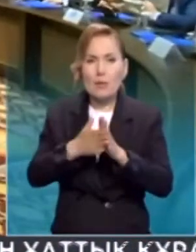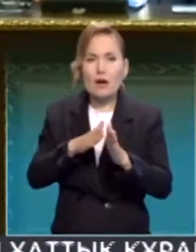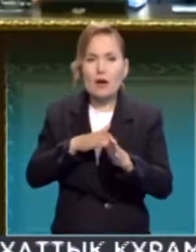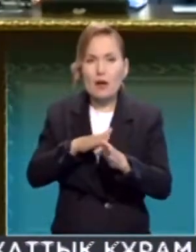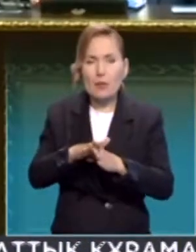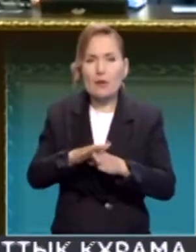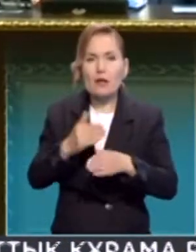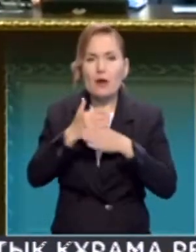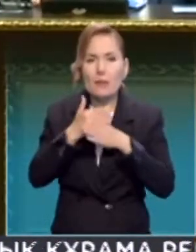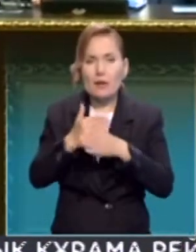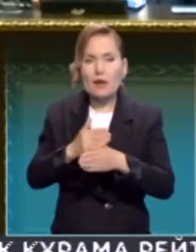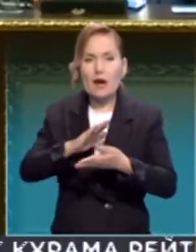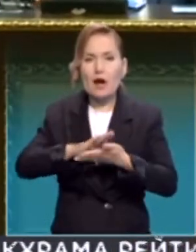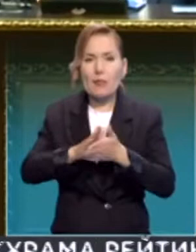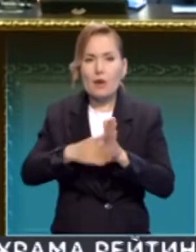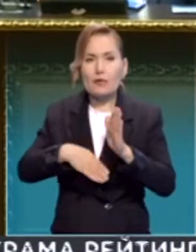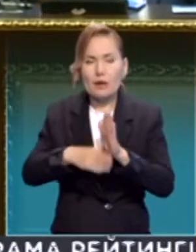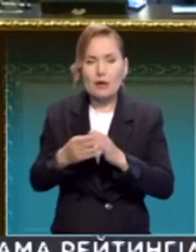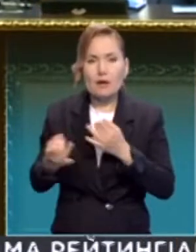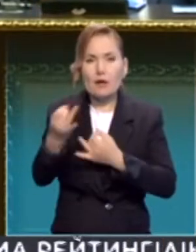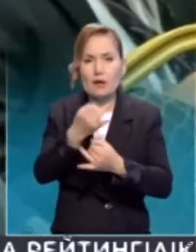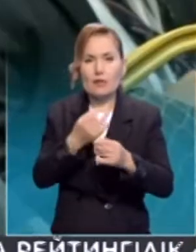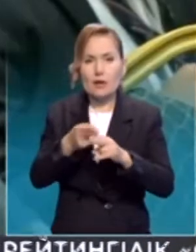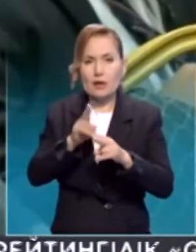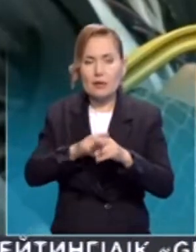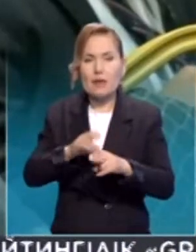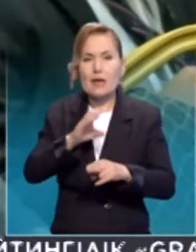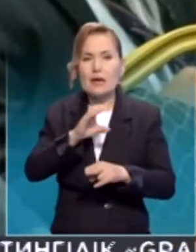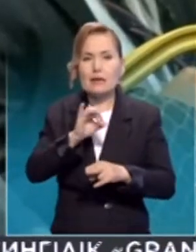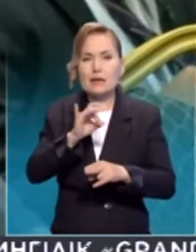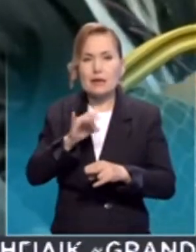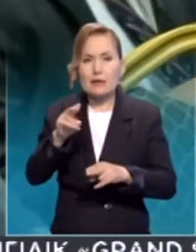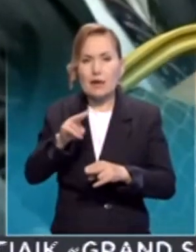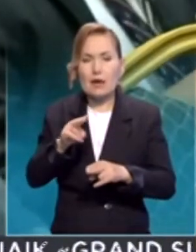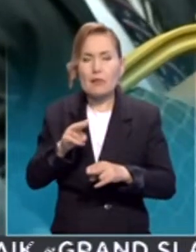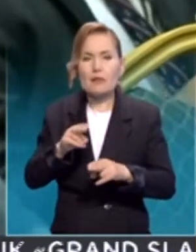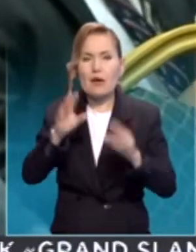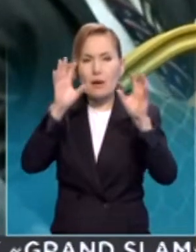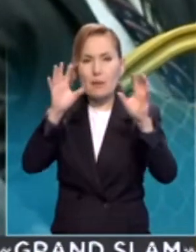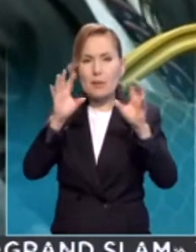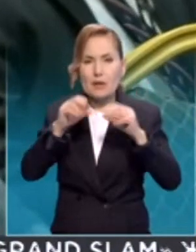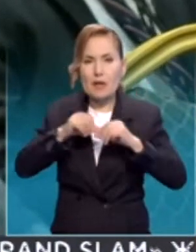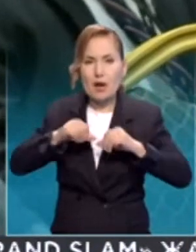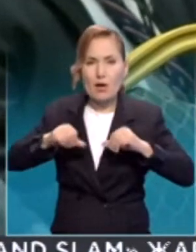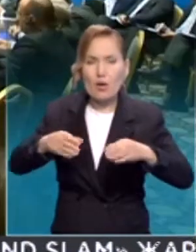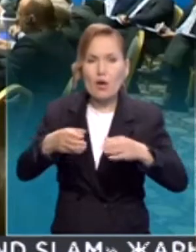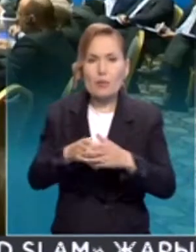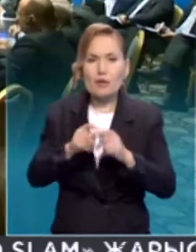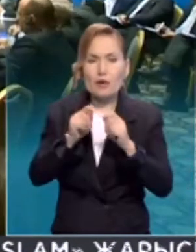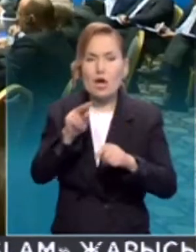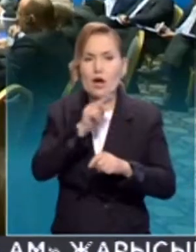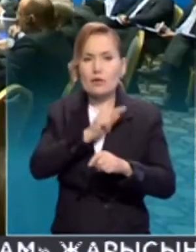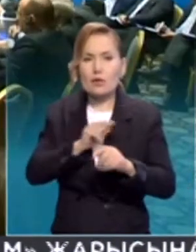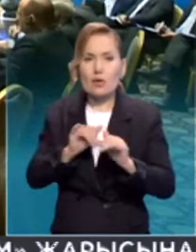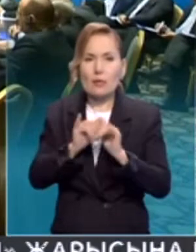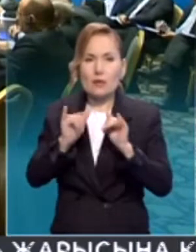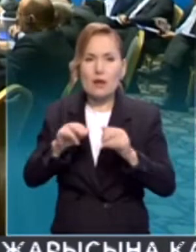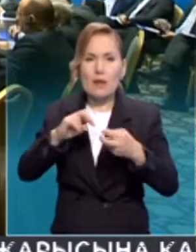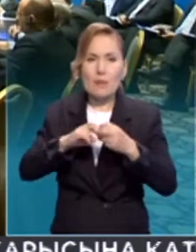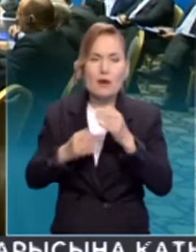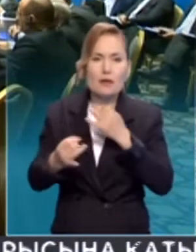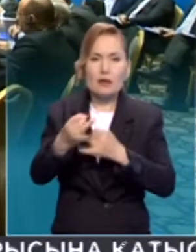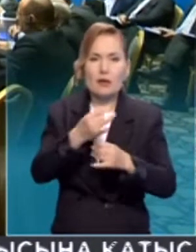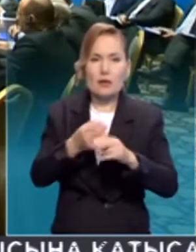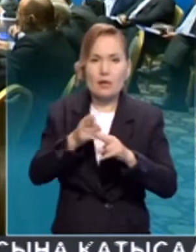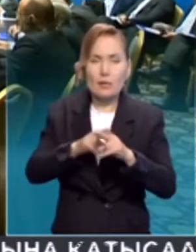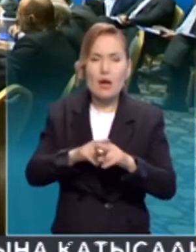мен гуманитарлық жағдайды нығайту жолдарын қарастырды. Сонымен қатар Сирия бойынша конституциялық комиссияны құру жұмыстарын жандандыру мәселелеріне